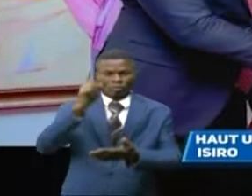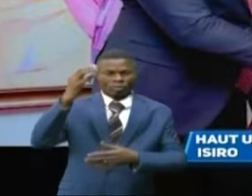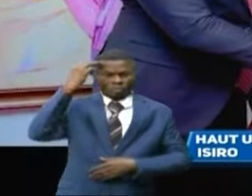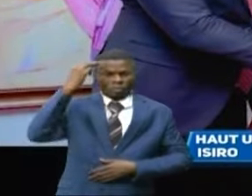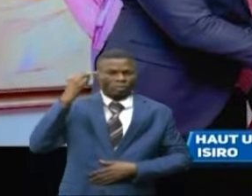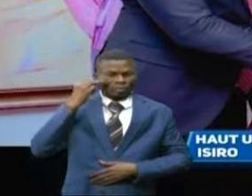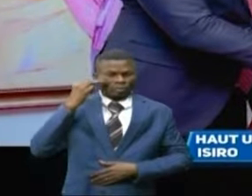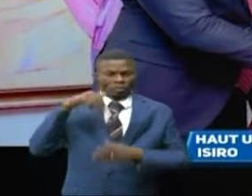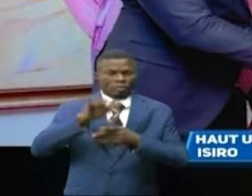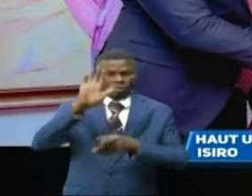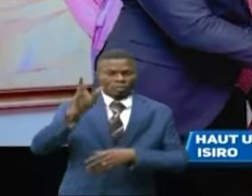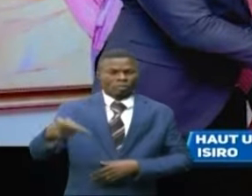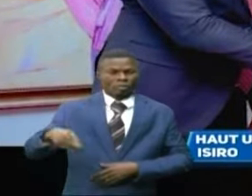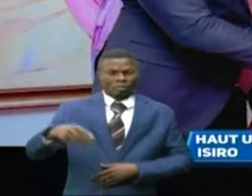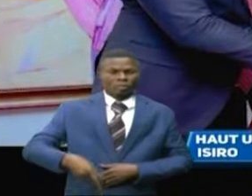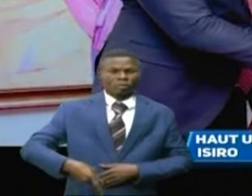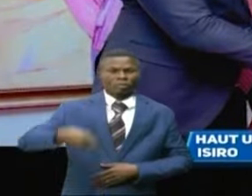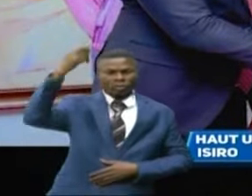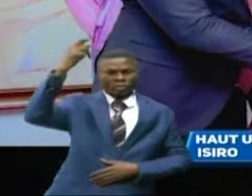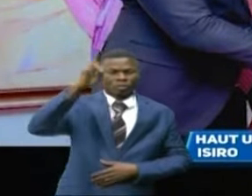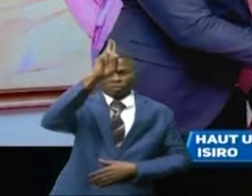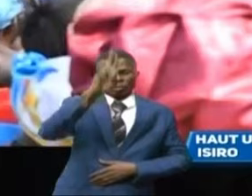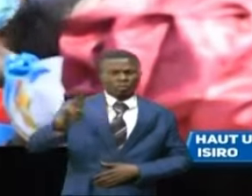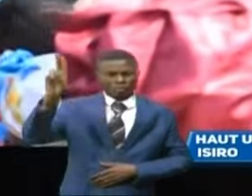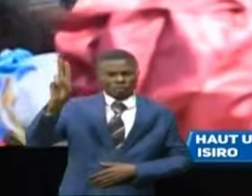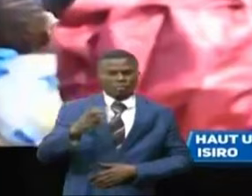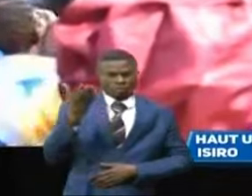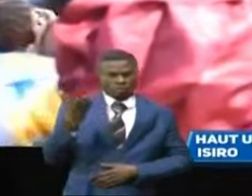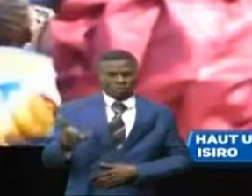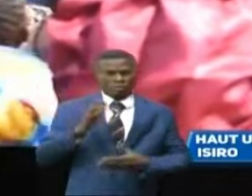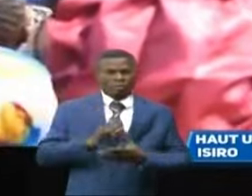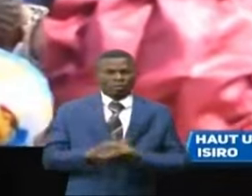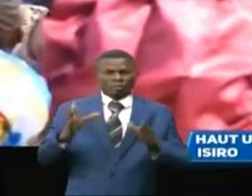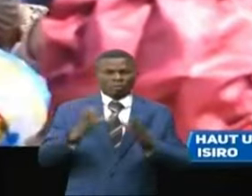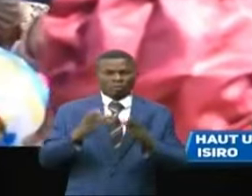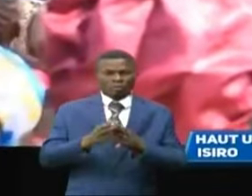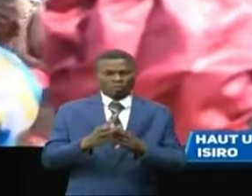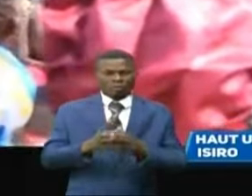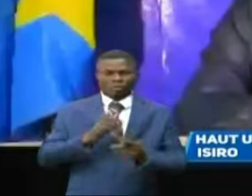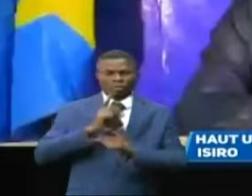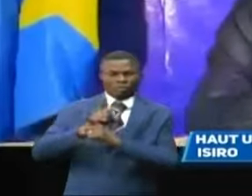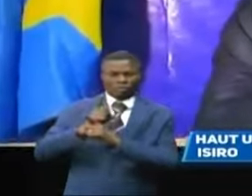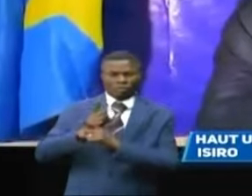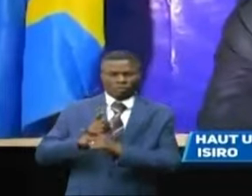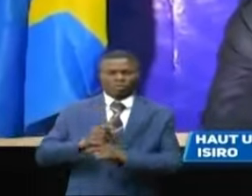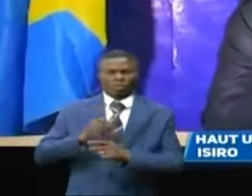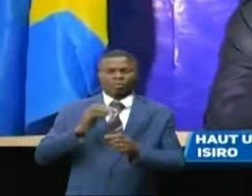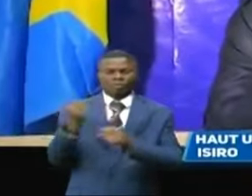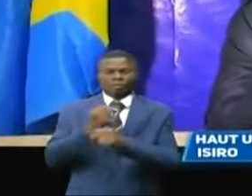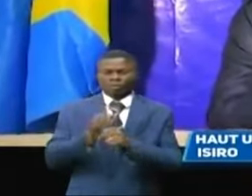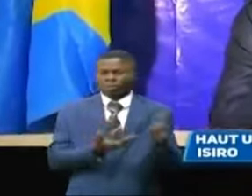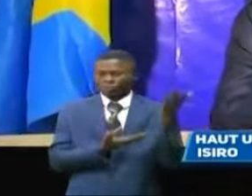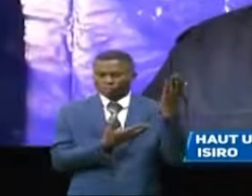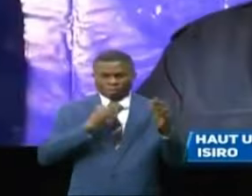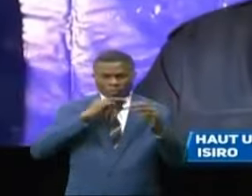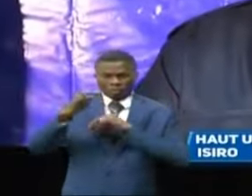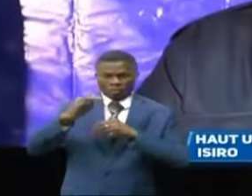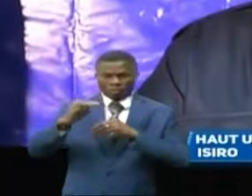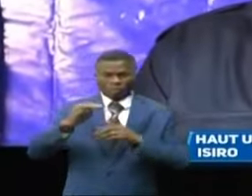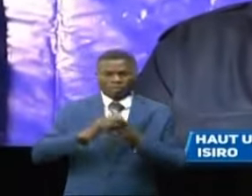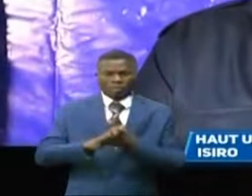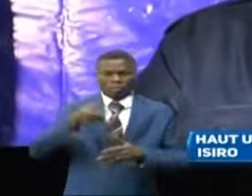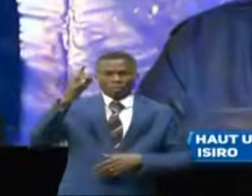Premier ministre Jean-Michel Samalukonde Kyenge dans son entité. Avec la confirmation de cette mission officielle par le message du patron